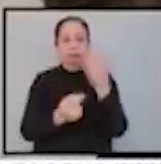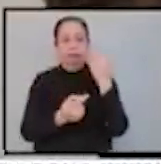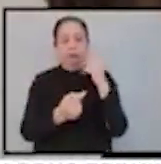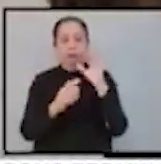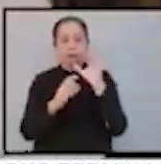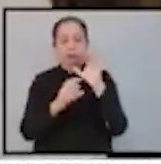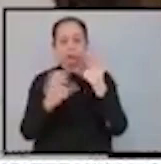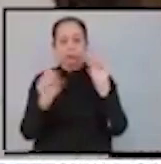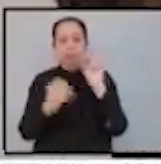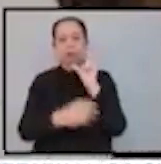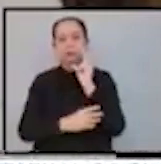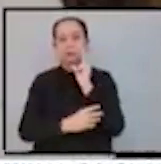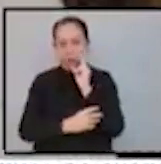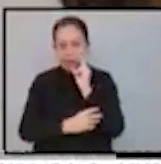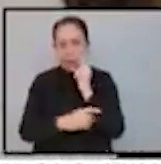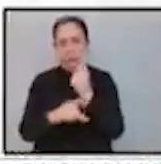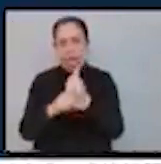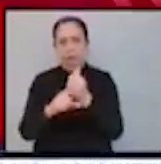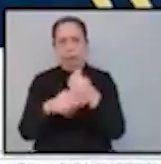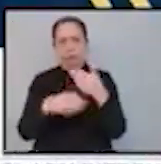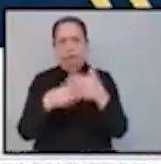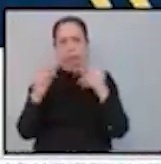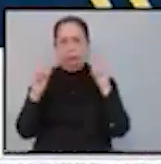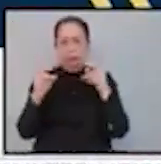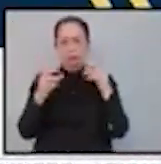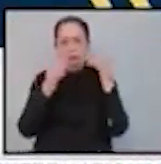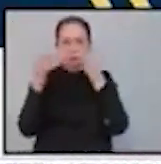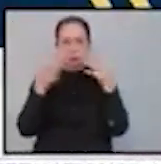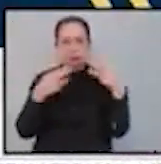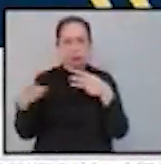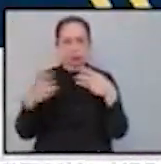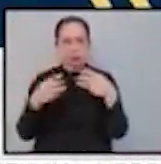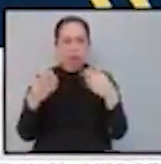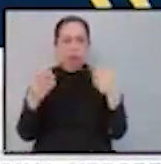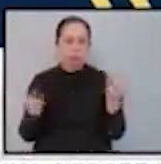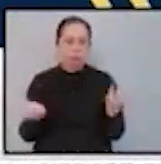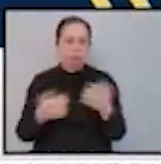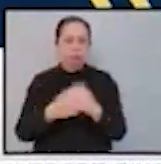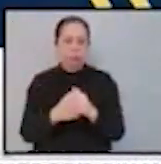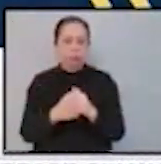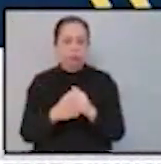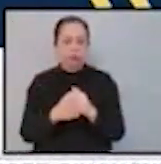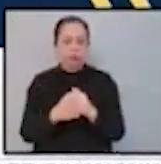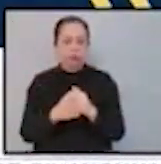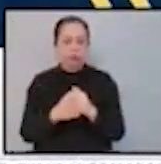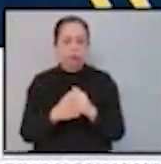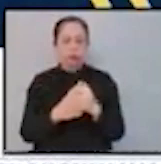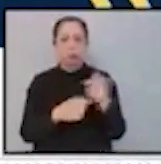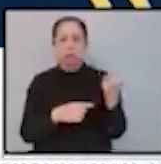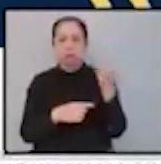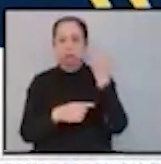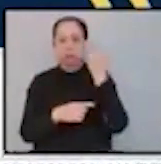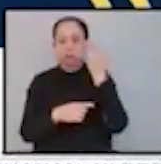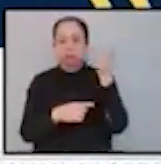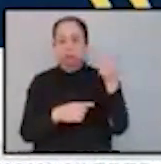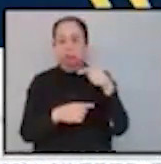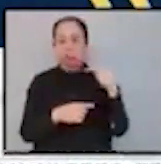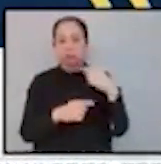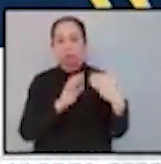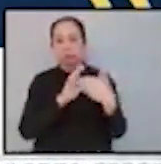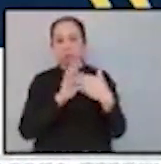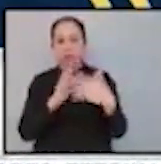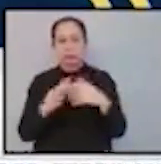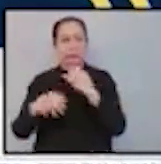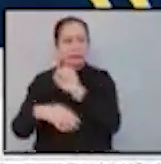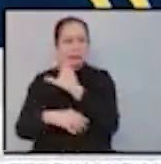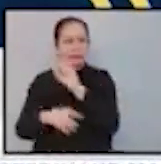Duterte na siyang nagpatupad ng drug war. Well, nagbubulag-bulagan po si prosecutor sa katotohanan na ang ating Korte Suprema mismo ang